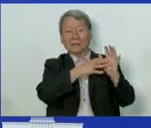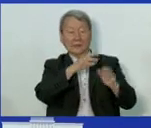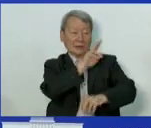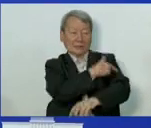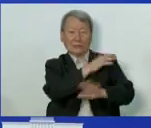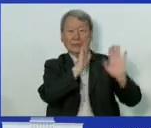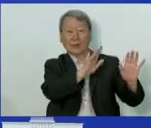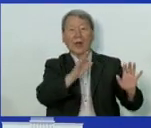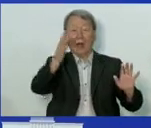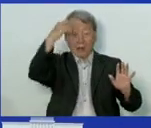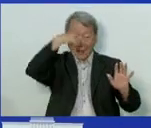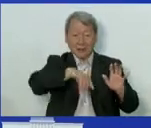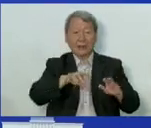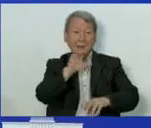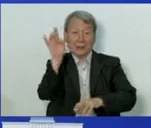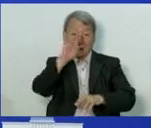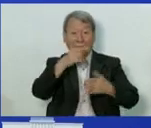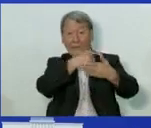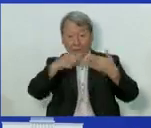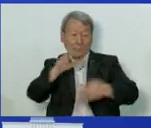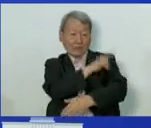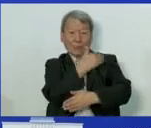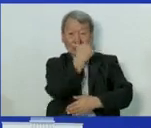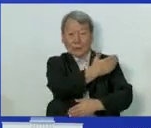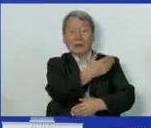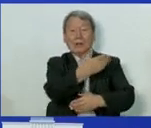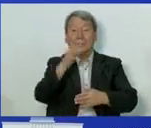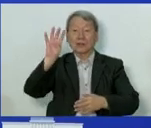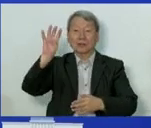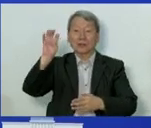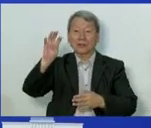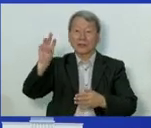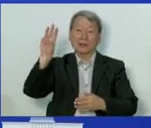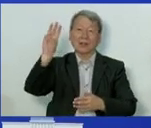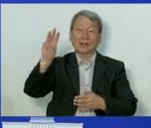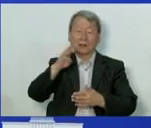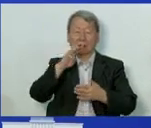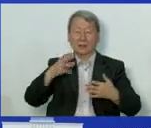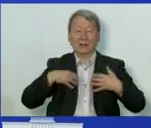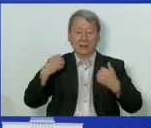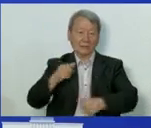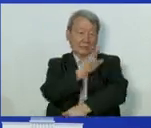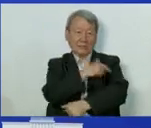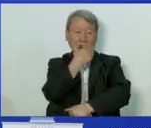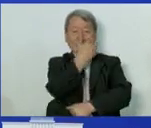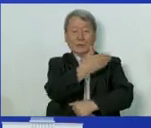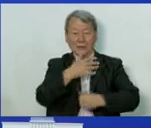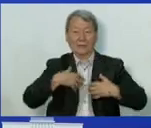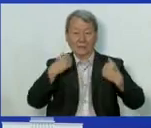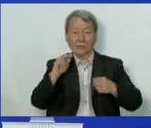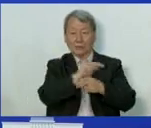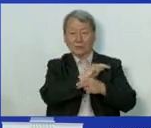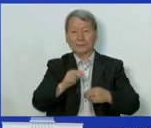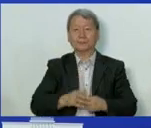случаев. Всего по республике выписано с выздоровлением 403 медицинских